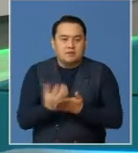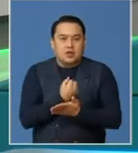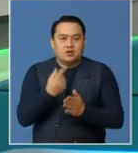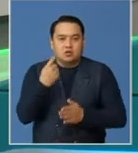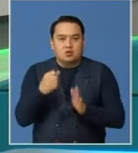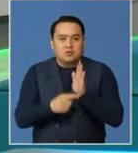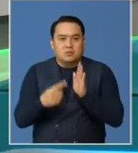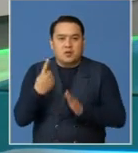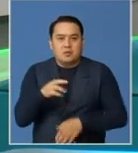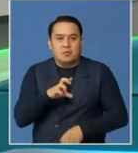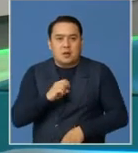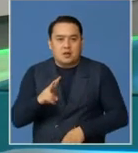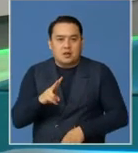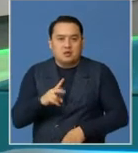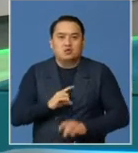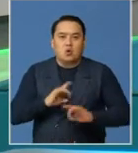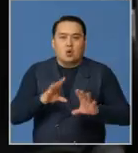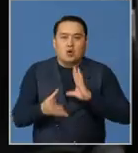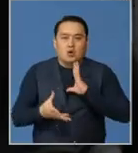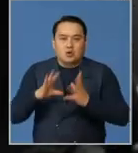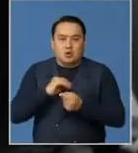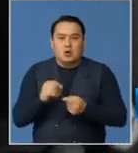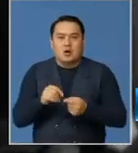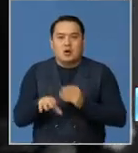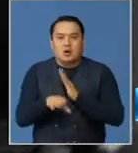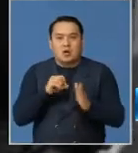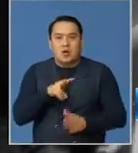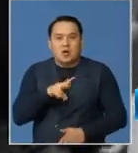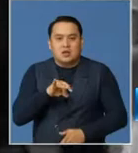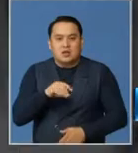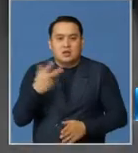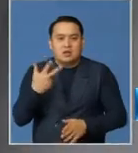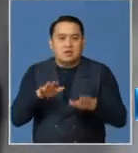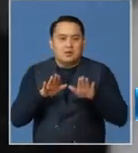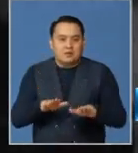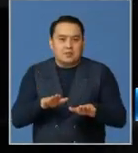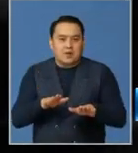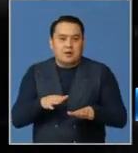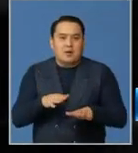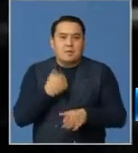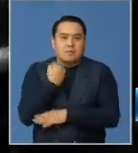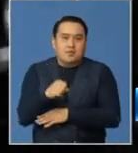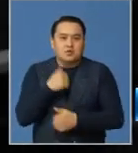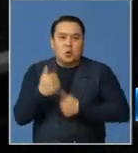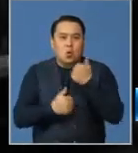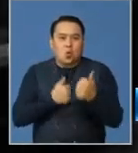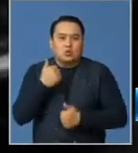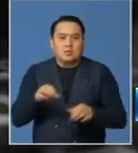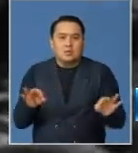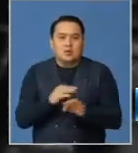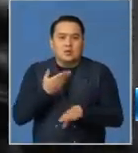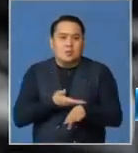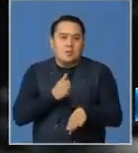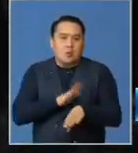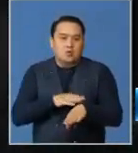набрала 171 балл. Отметим, что по итогам онлайн-голосования Данелия заняла 3-е место. Победителем конкурса стала певица из